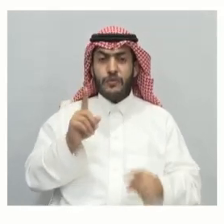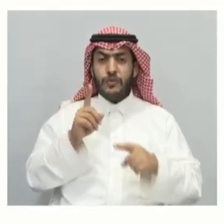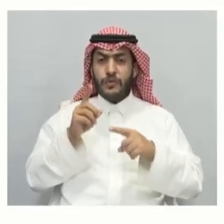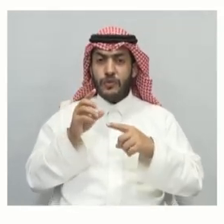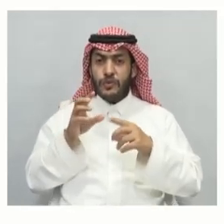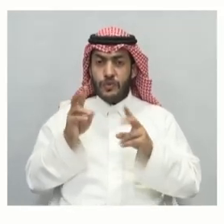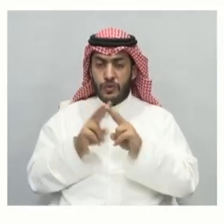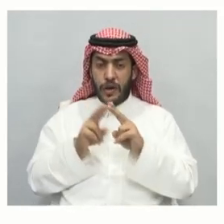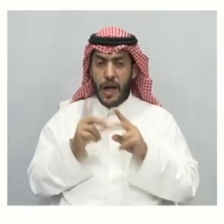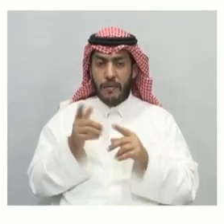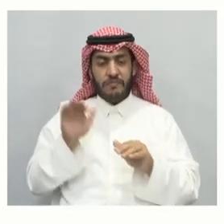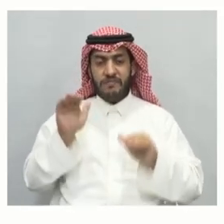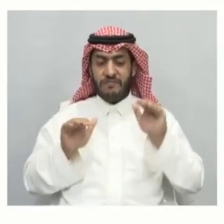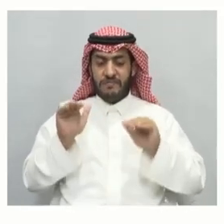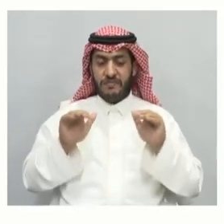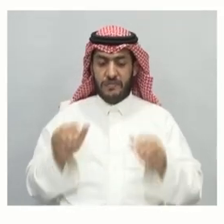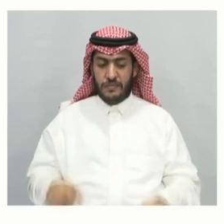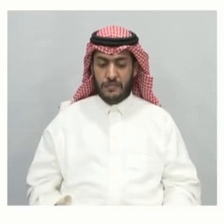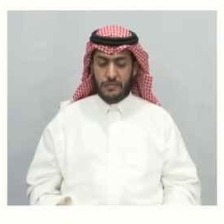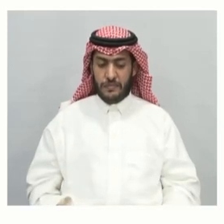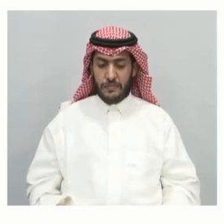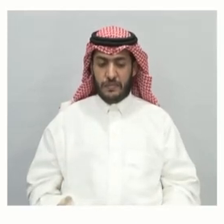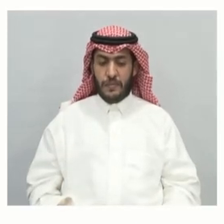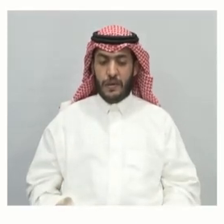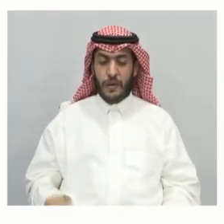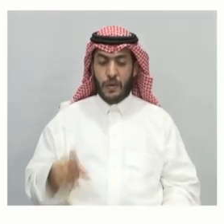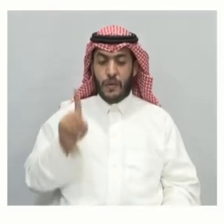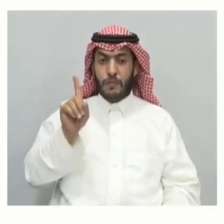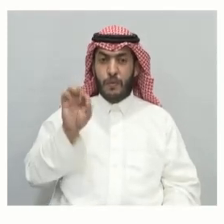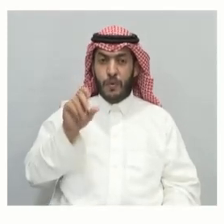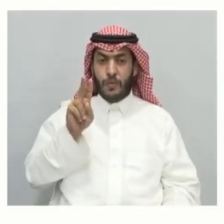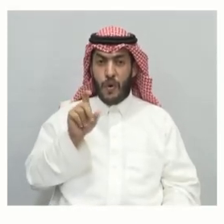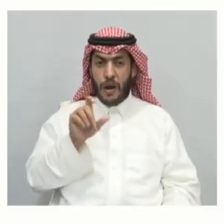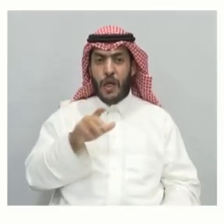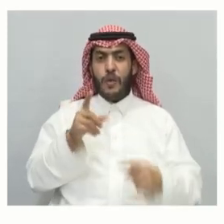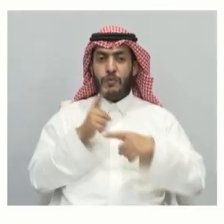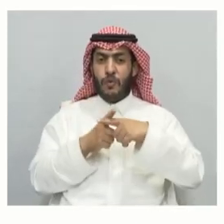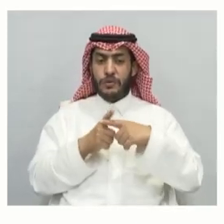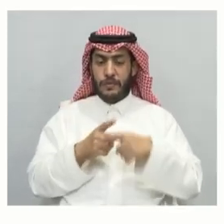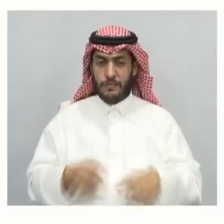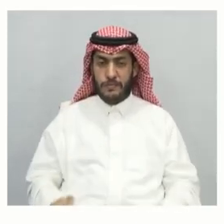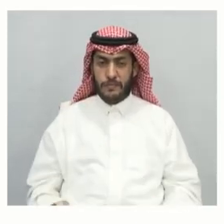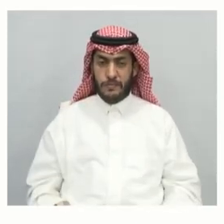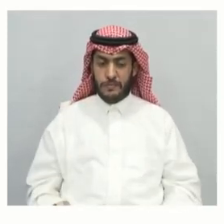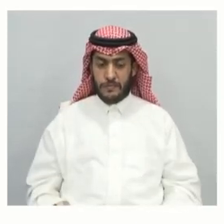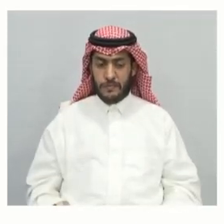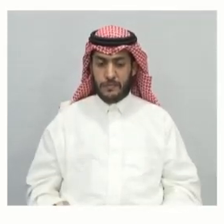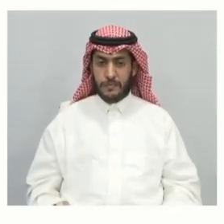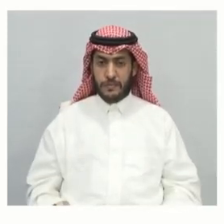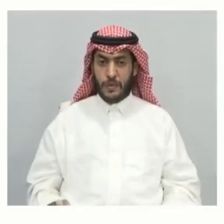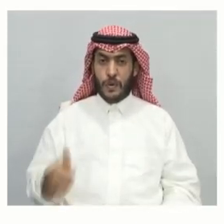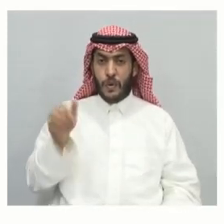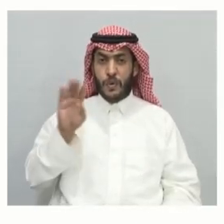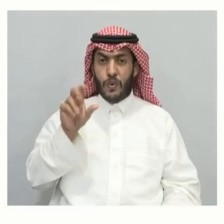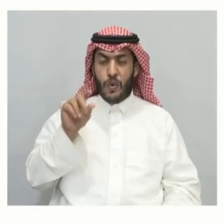ايش شحنتها متعادله شحنتها متعادله طيب البروتون شحنته موجب البروتون شحنته موجب الكترون